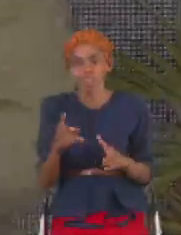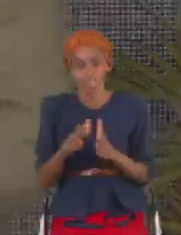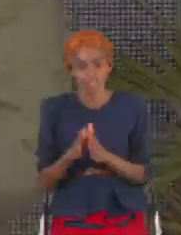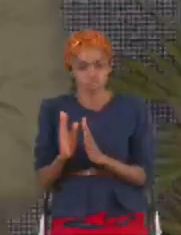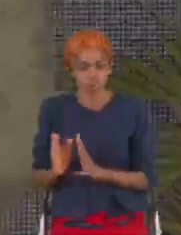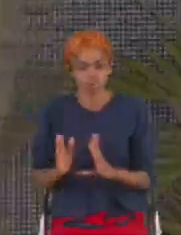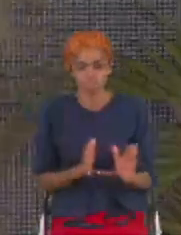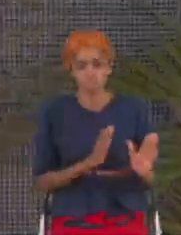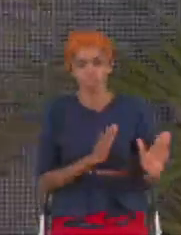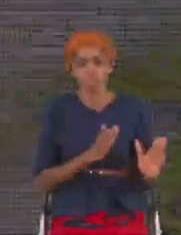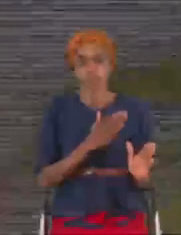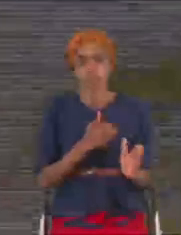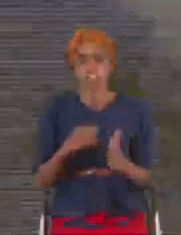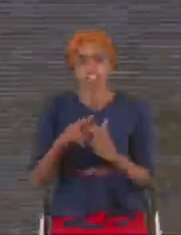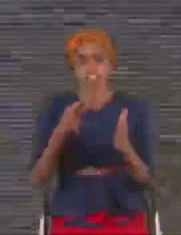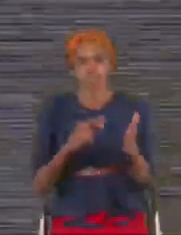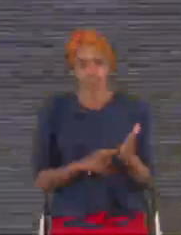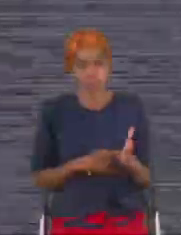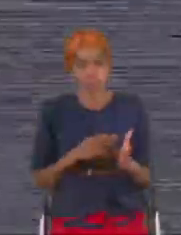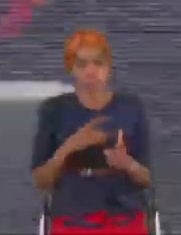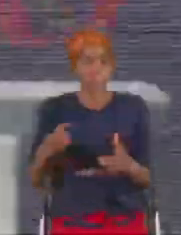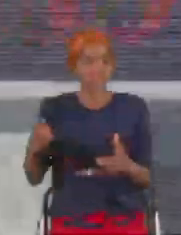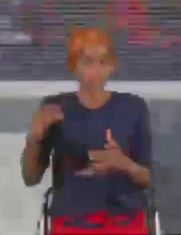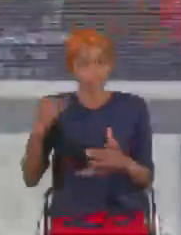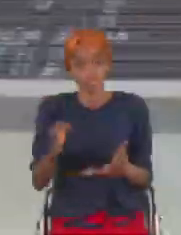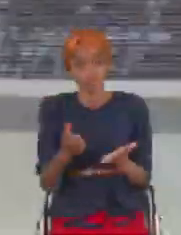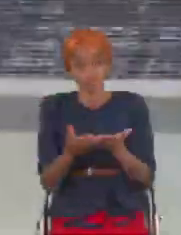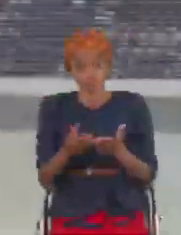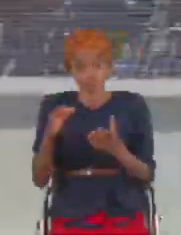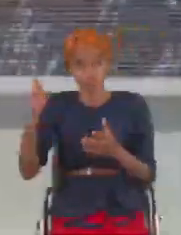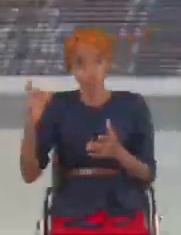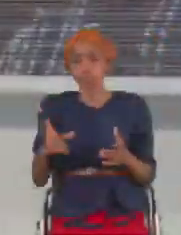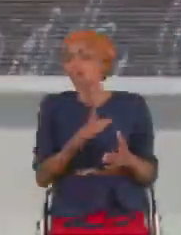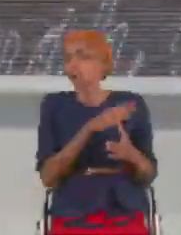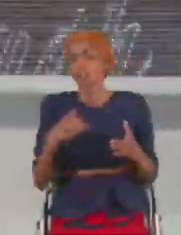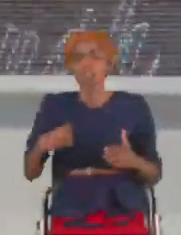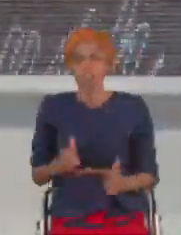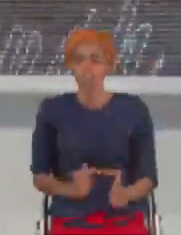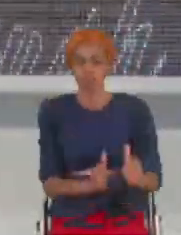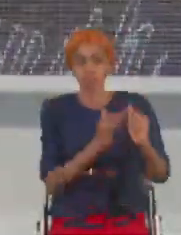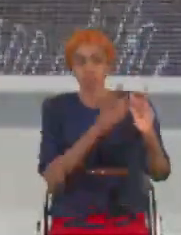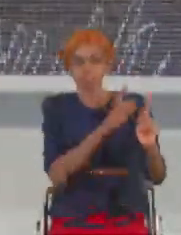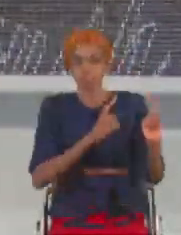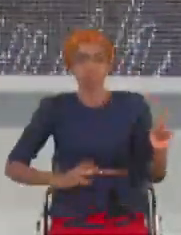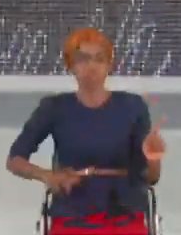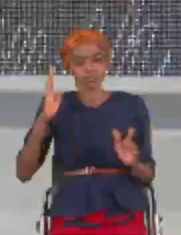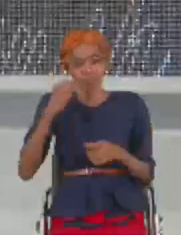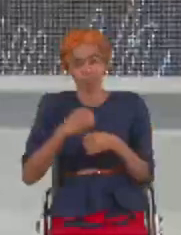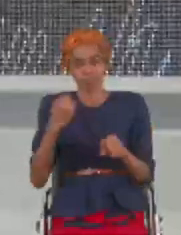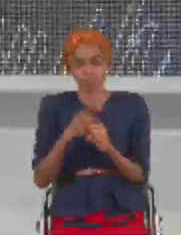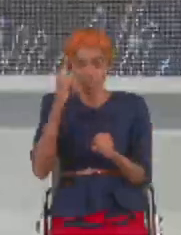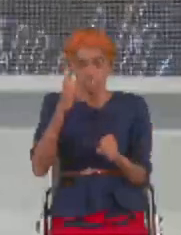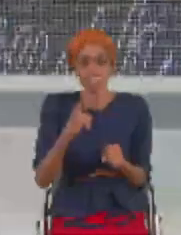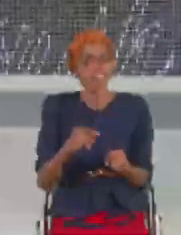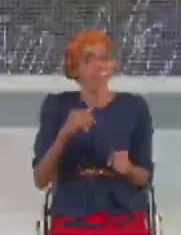les exigences du seigneur et nos pros de suivre et le seigneur fera de toi un